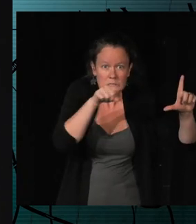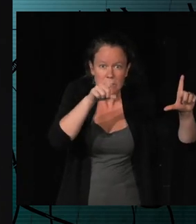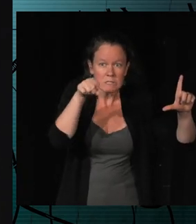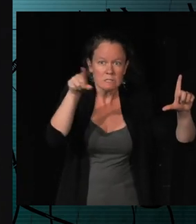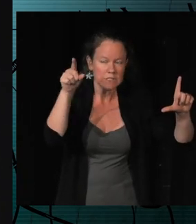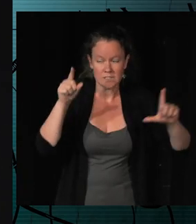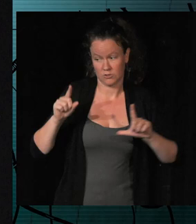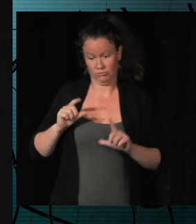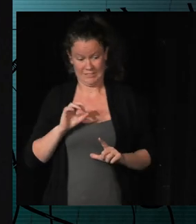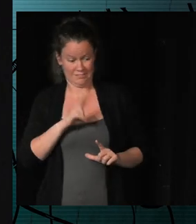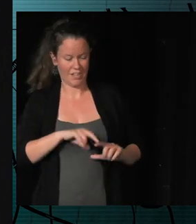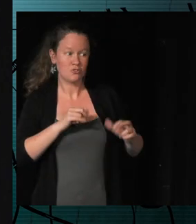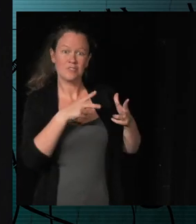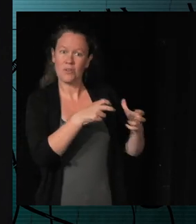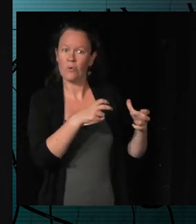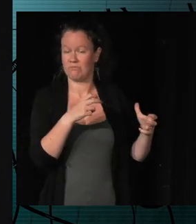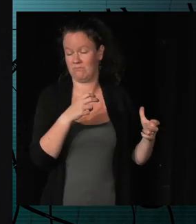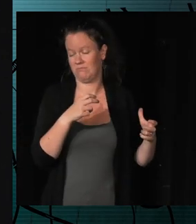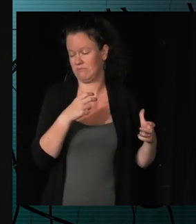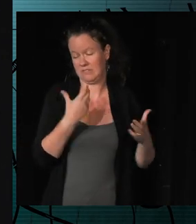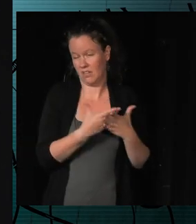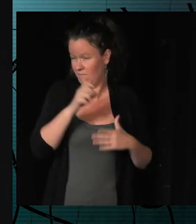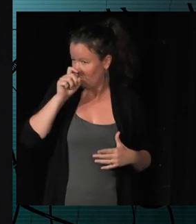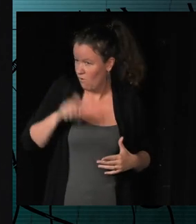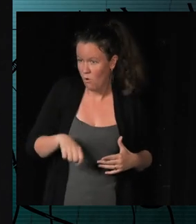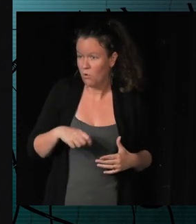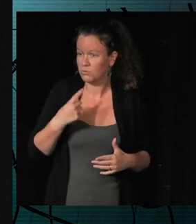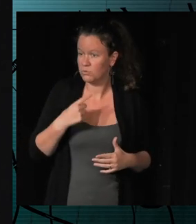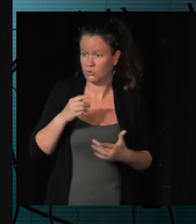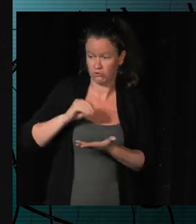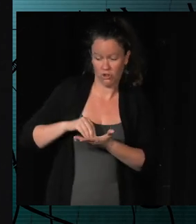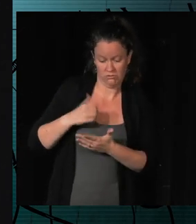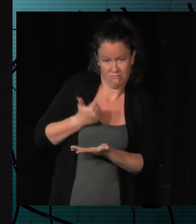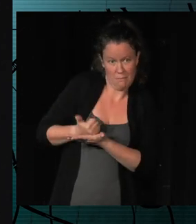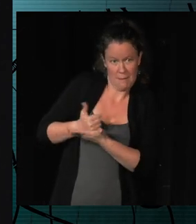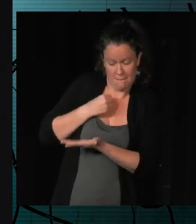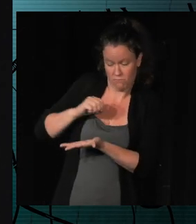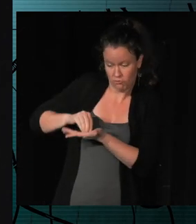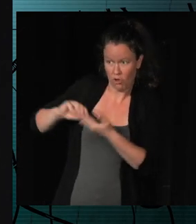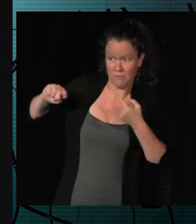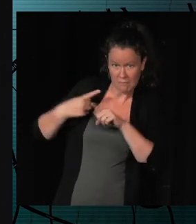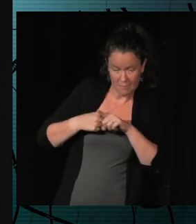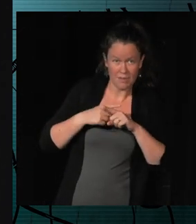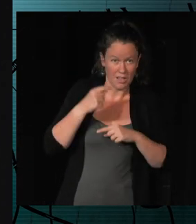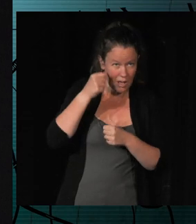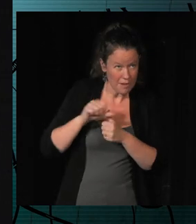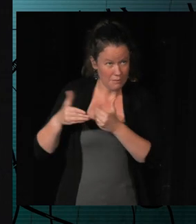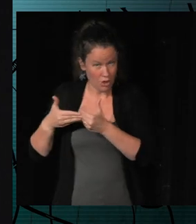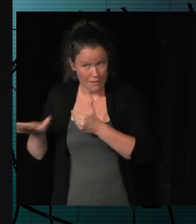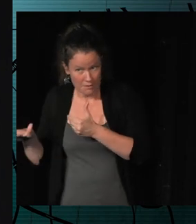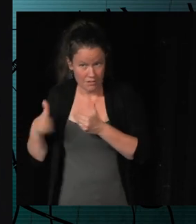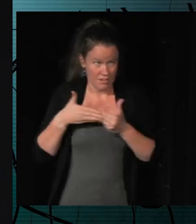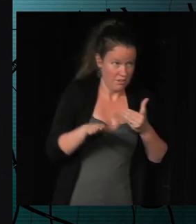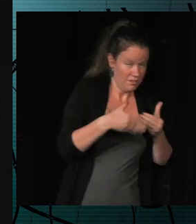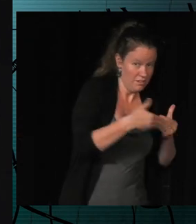d'ouvrir des portes qui sont toutes fermées et on note sur la carte quelle porte est fermée quelle porte est ouverte et comme dans un jeu du coup on a une récompense au bout la récompense elle est d